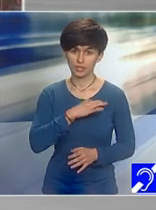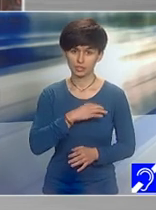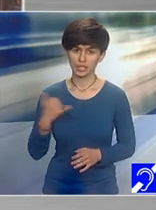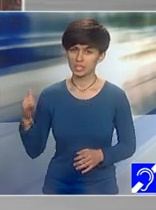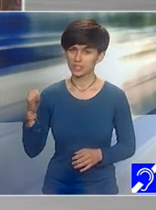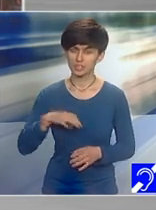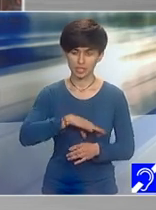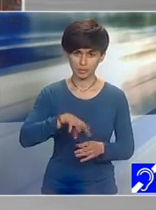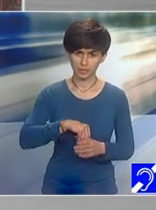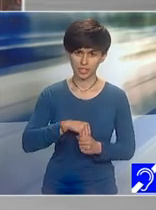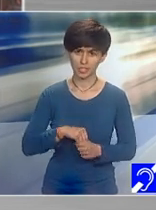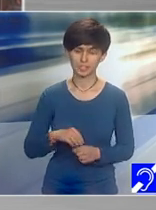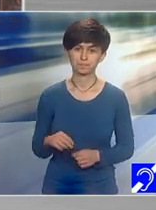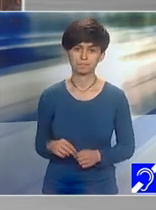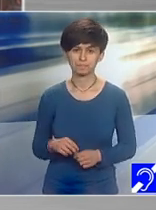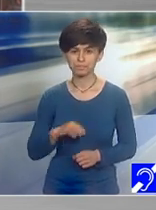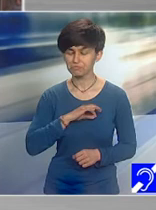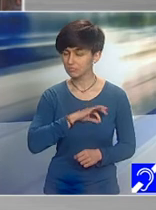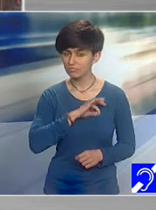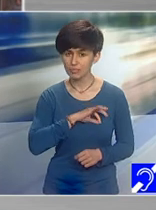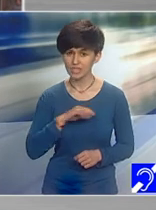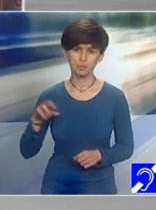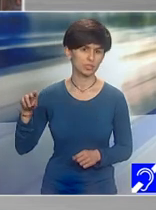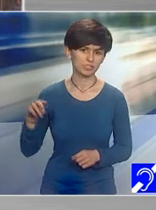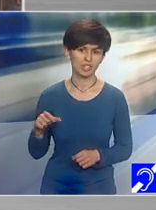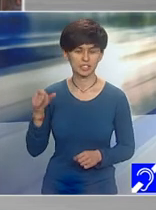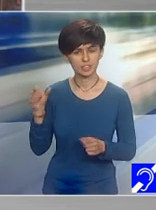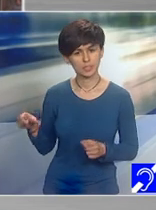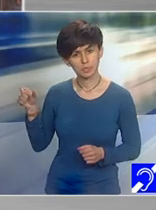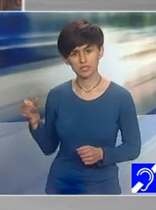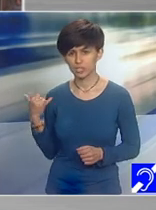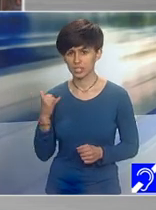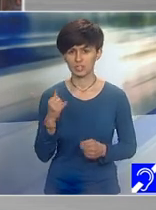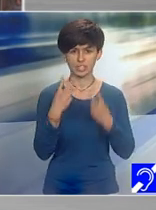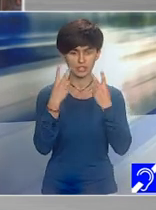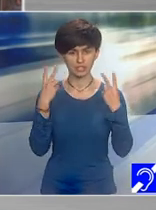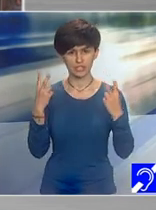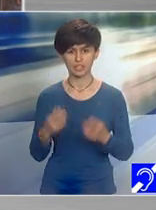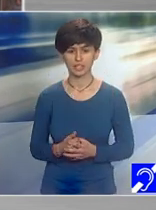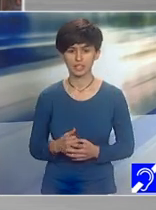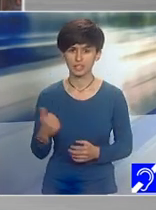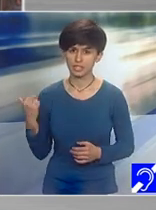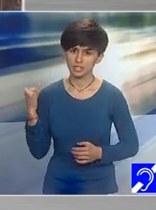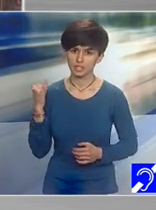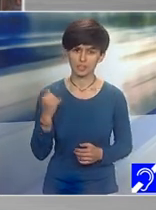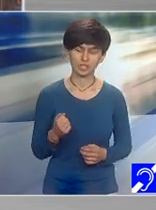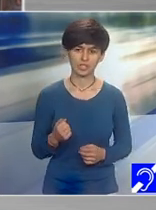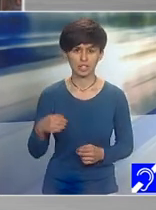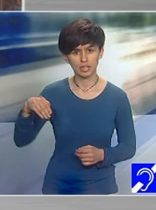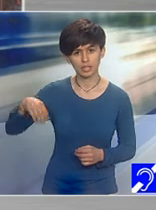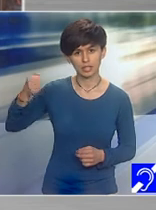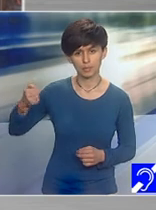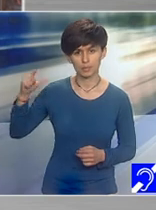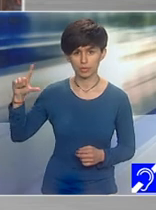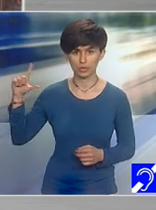părinți, frați, nepoți, oamenii vizită, vin la oraș, în Cluj, avem două mall-uri foarte mari, avem un centru foarte interesant, o